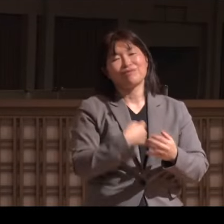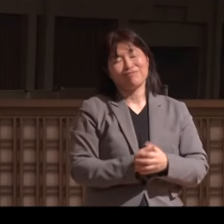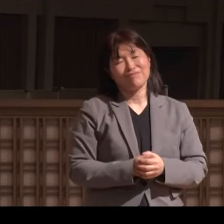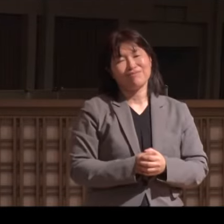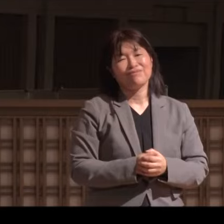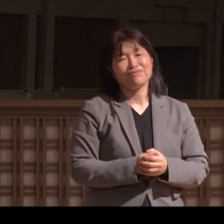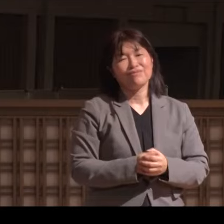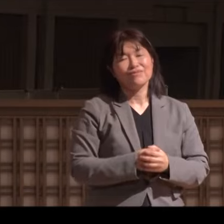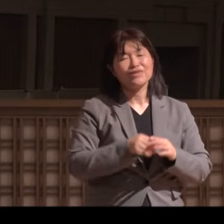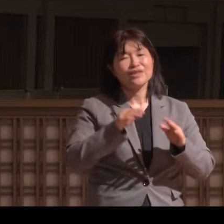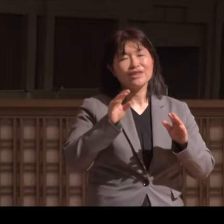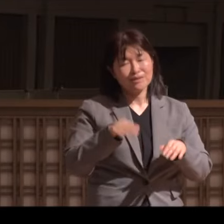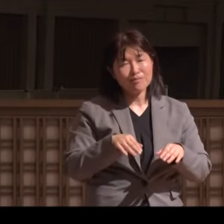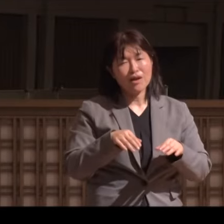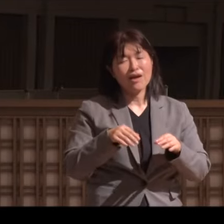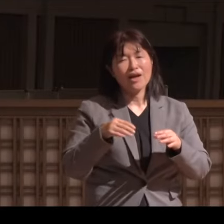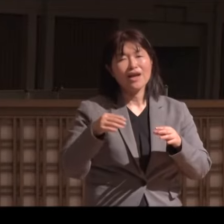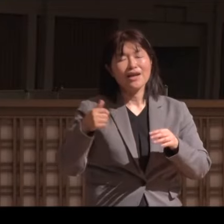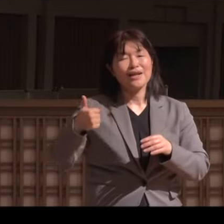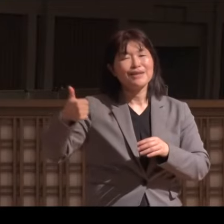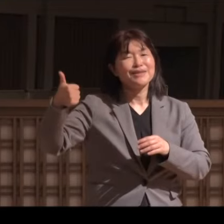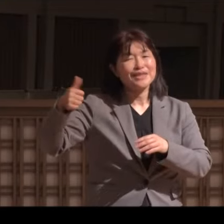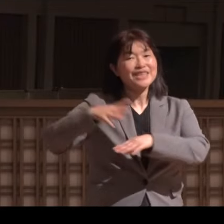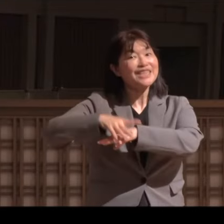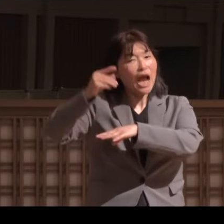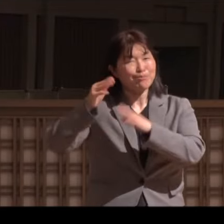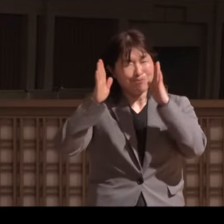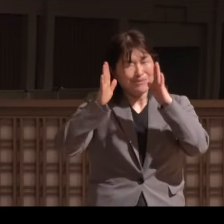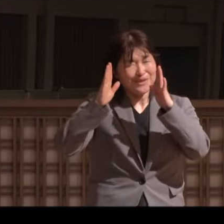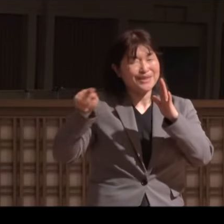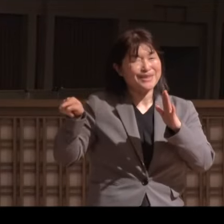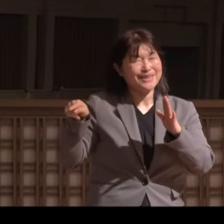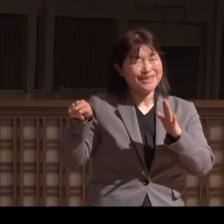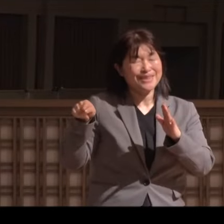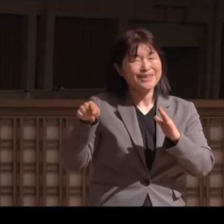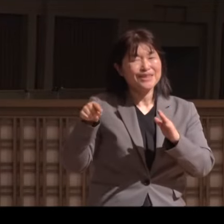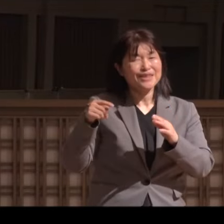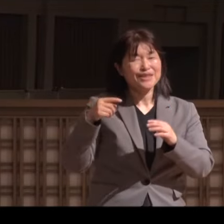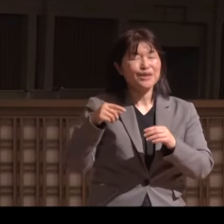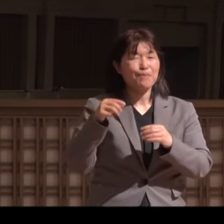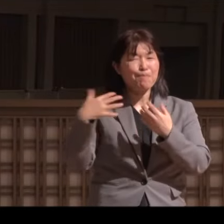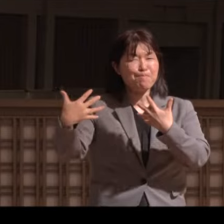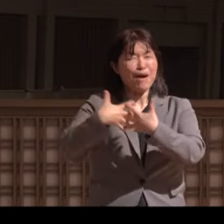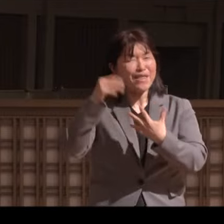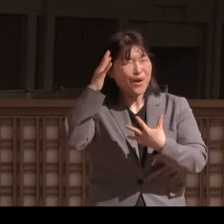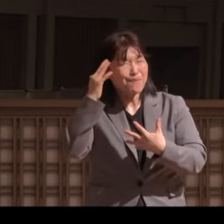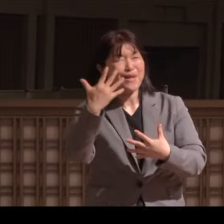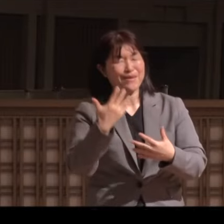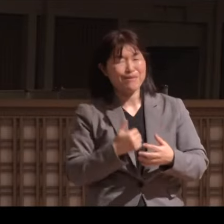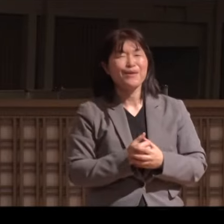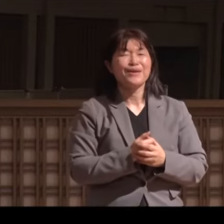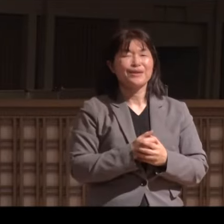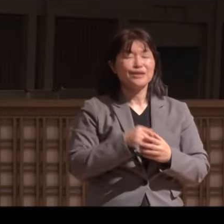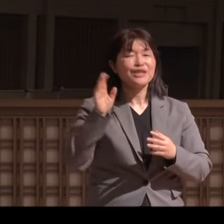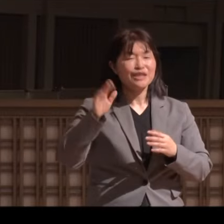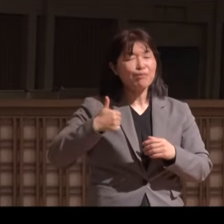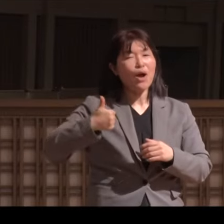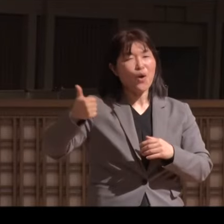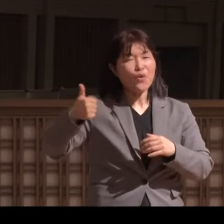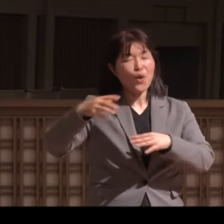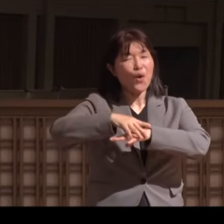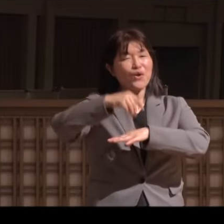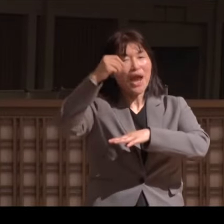でまちょっと宮崎で今頑張っている音にこんなことを届いてしまったらちょっとかわいそうかもしれないんですけれども今夫がキャンプに